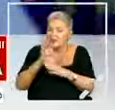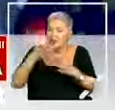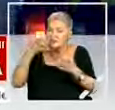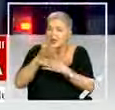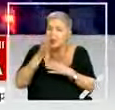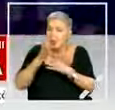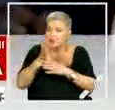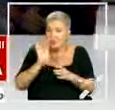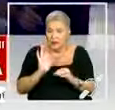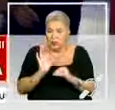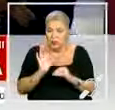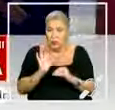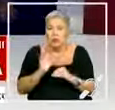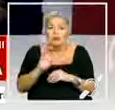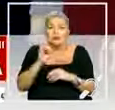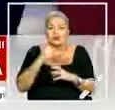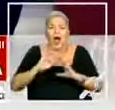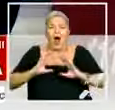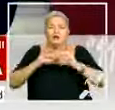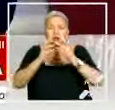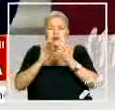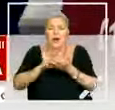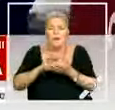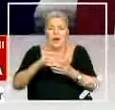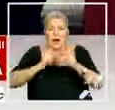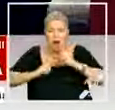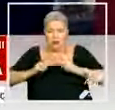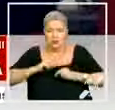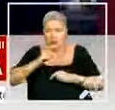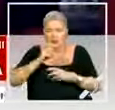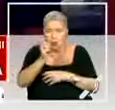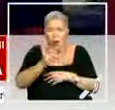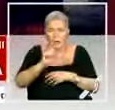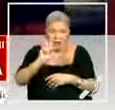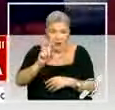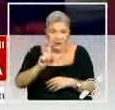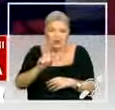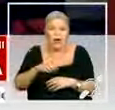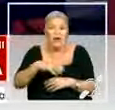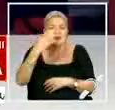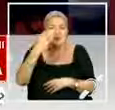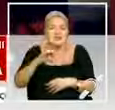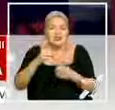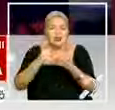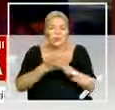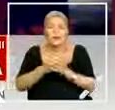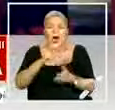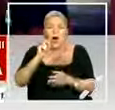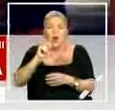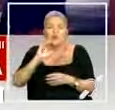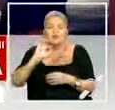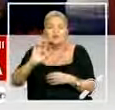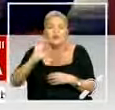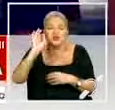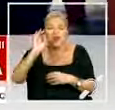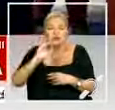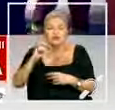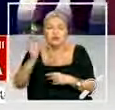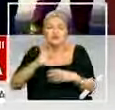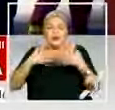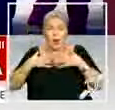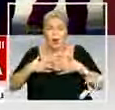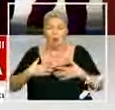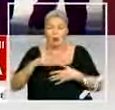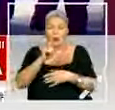în continuare, iar arsurile pe care aceștia le-au suferit sunt între 10 și 80% din